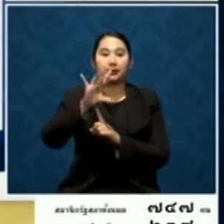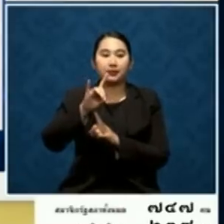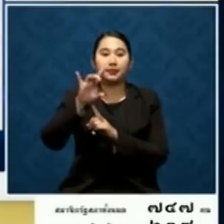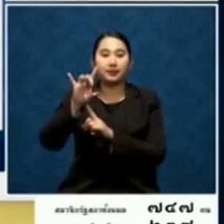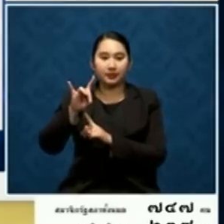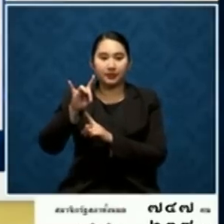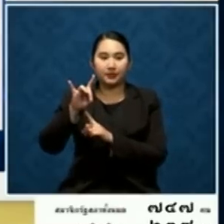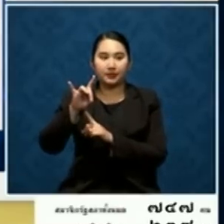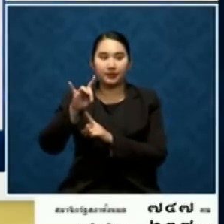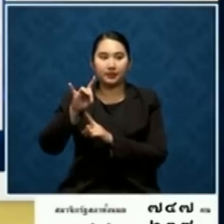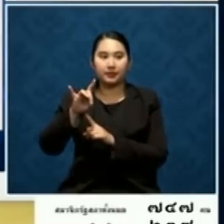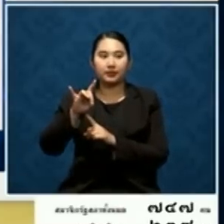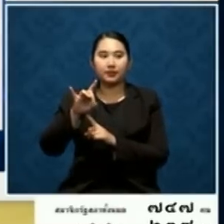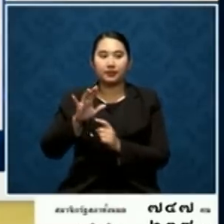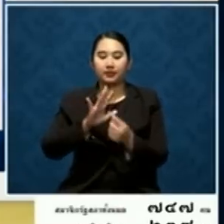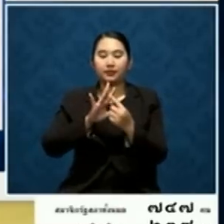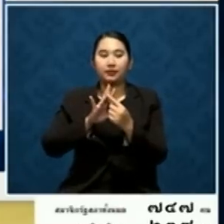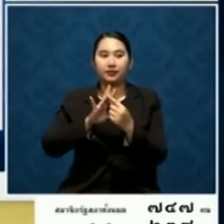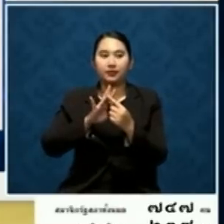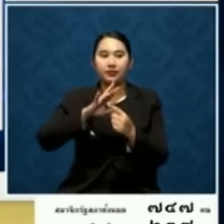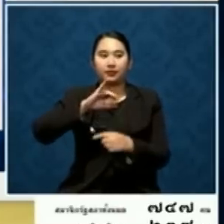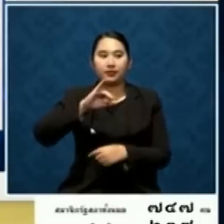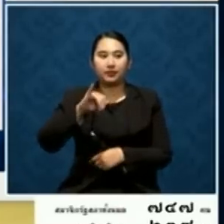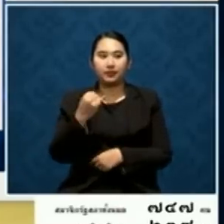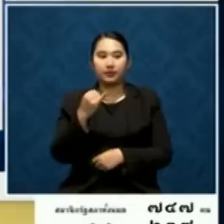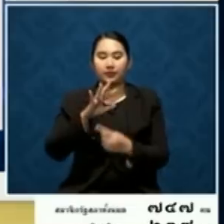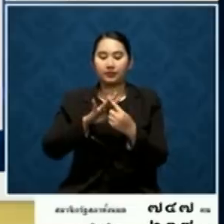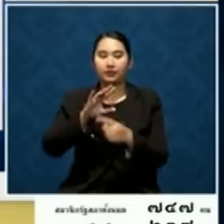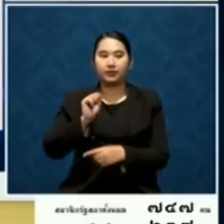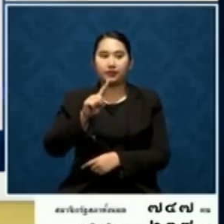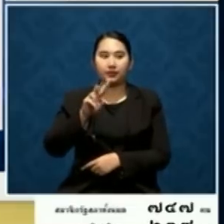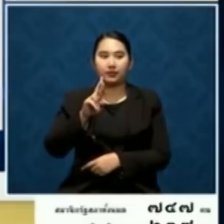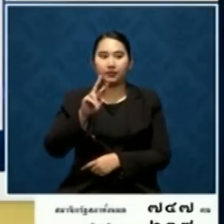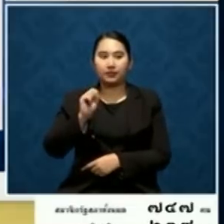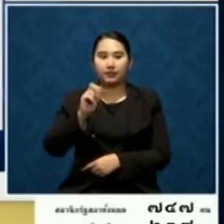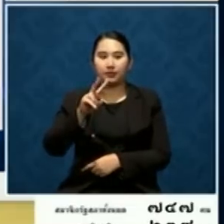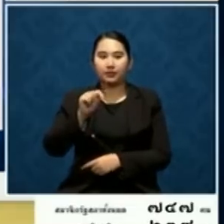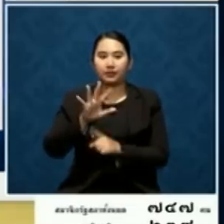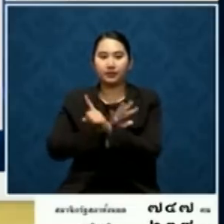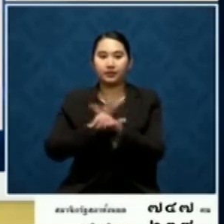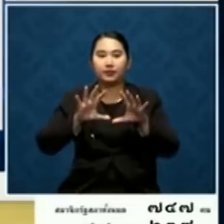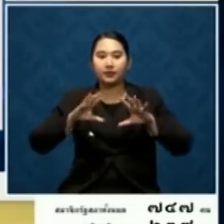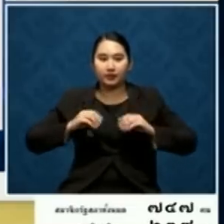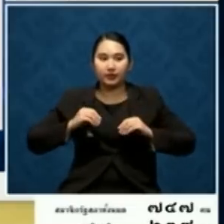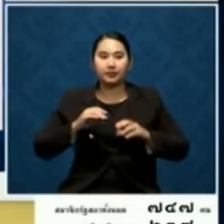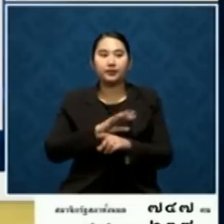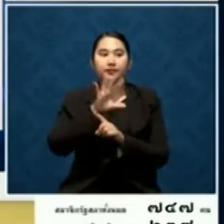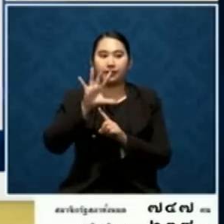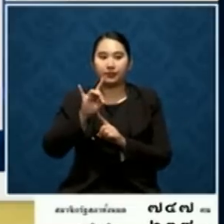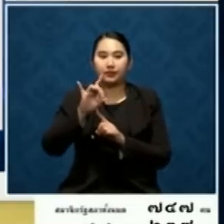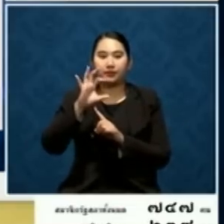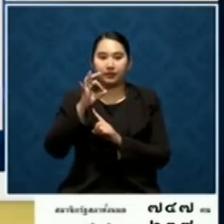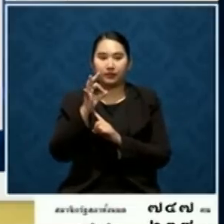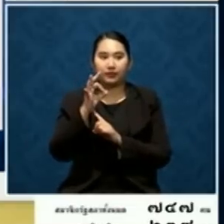88นายเจเศรษฐ์ไทยเศรษฐ ์เห็นชอบครับ 89นายเจษดาดน